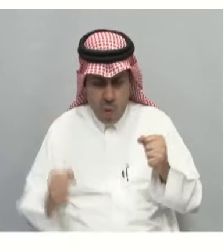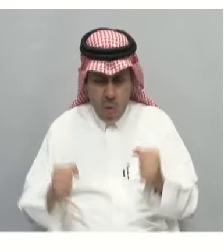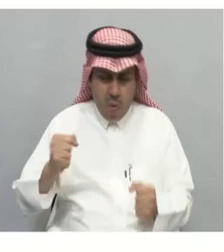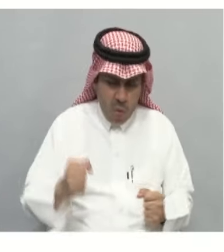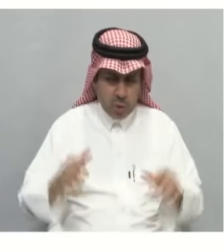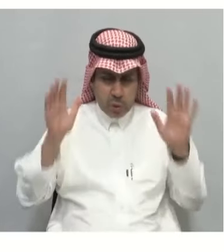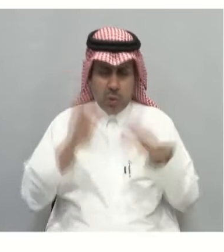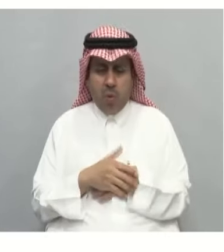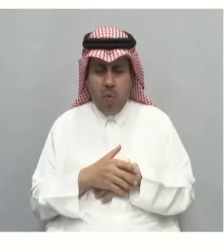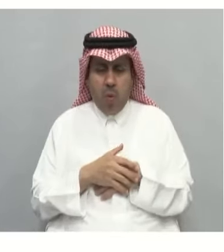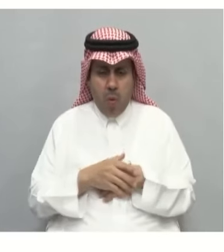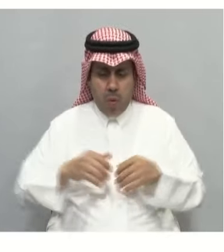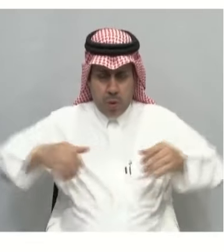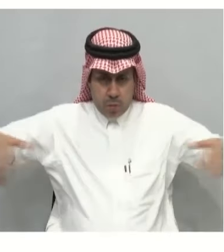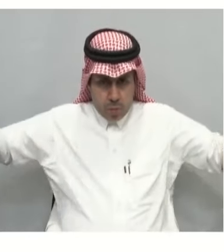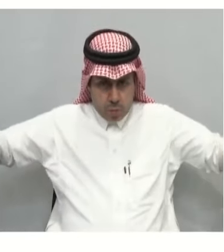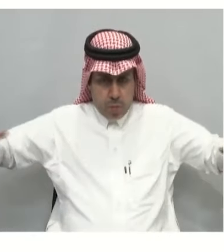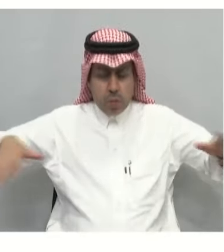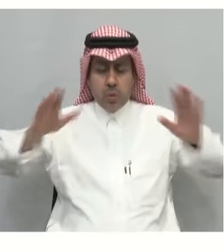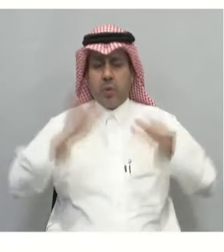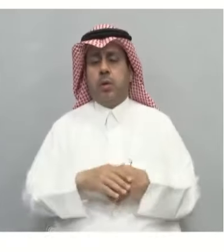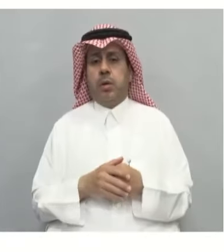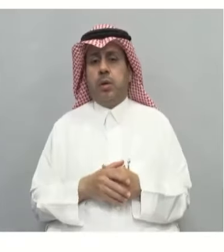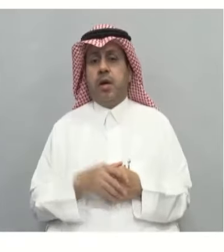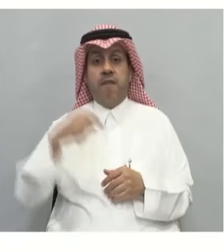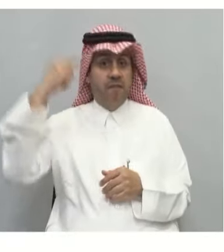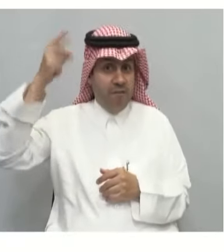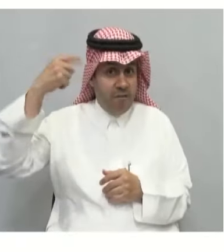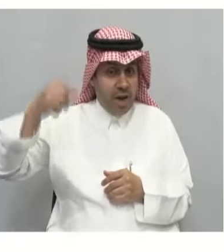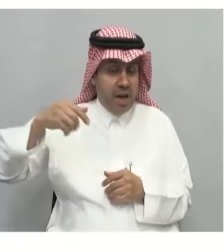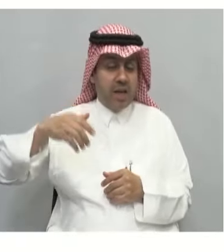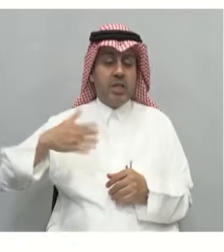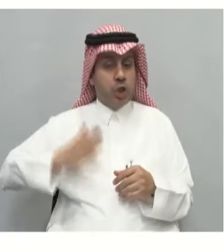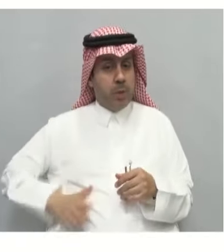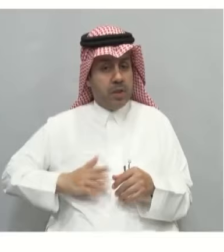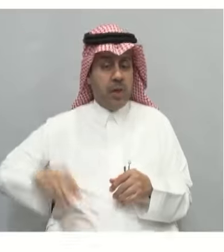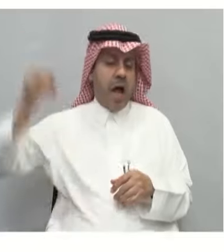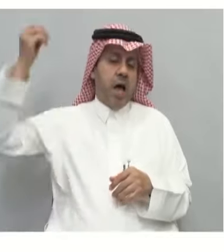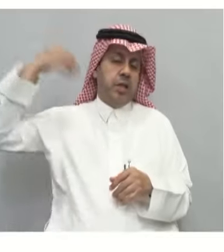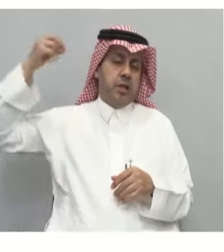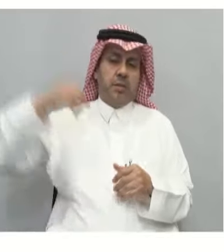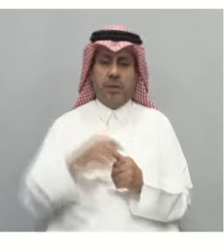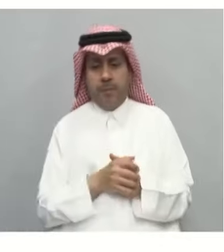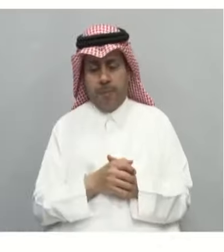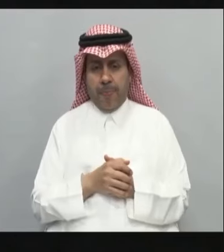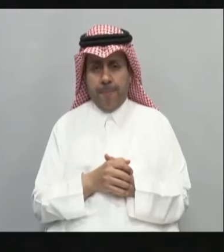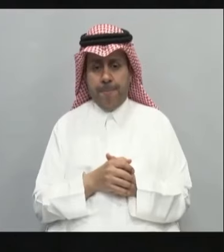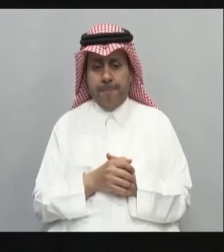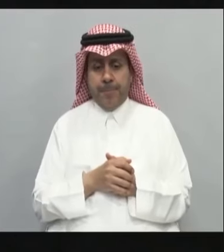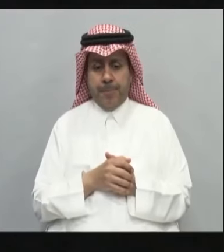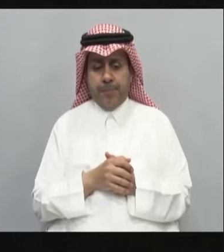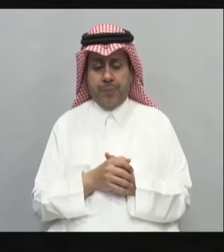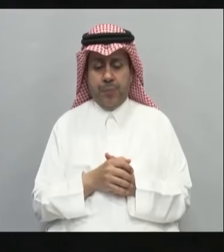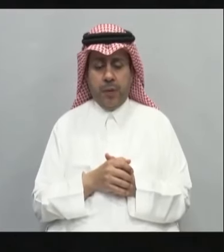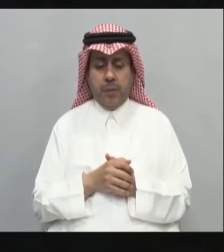يقام في الصف رجل من يمينه ورجل من يساره